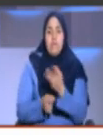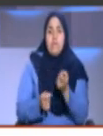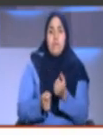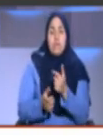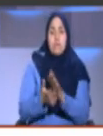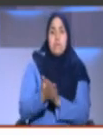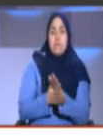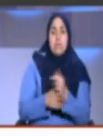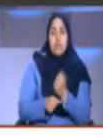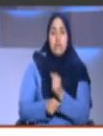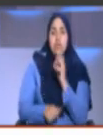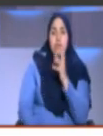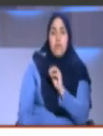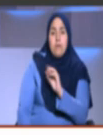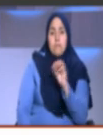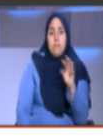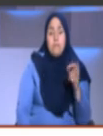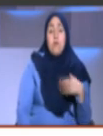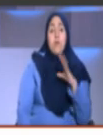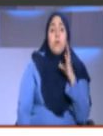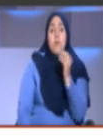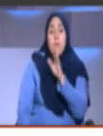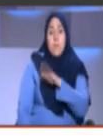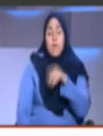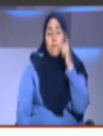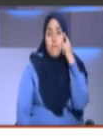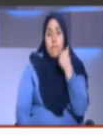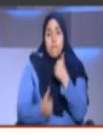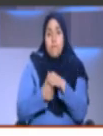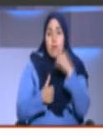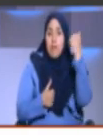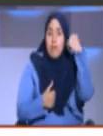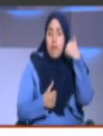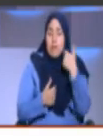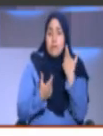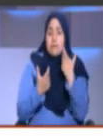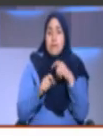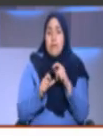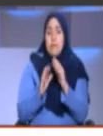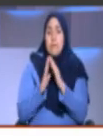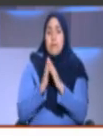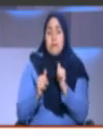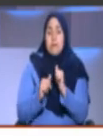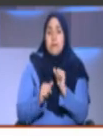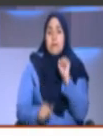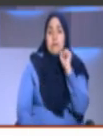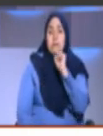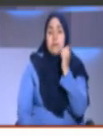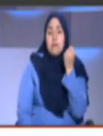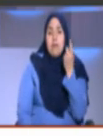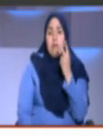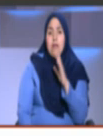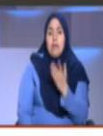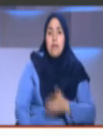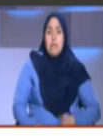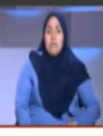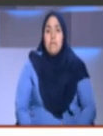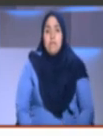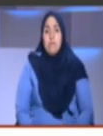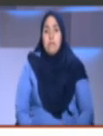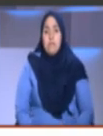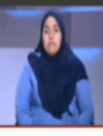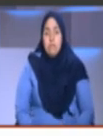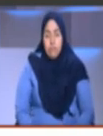في عقل وذهن الدولة المصرية. تعليقك. نعم بالفعل حضرتك،